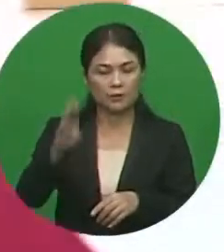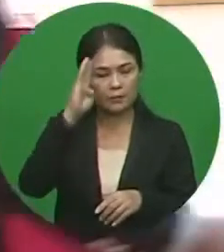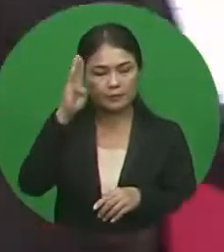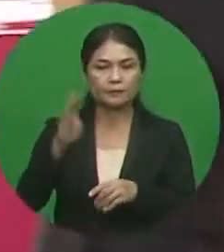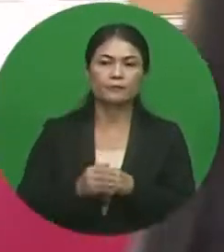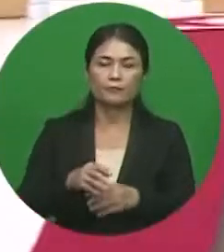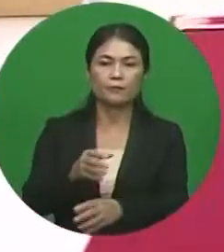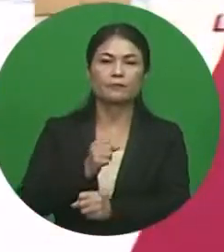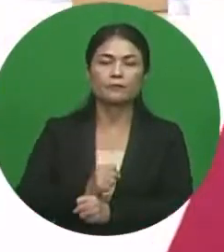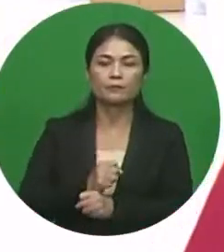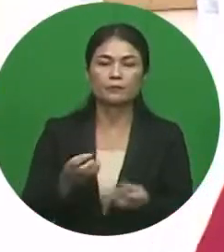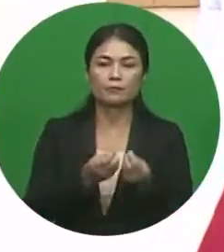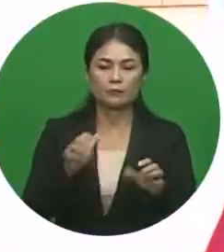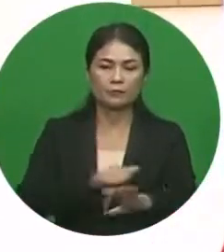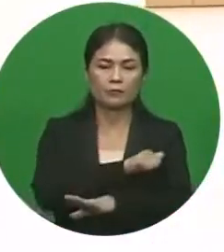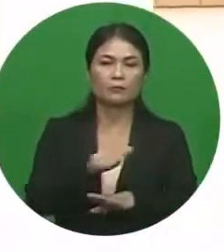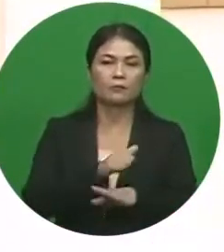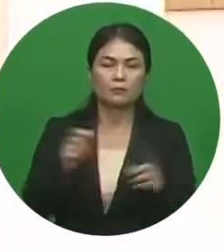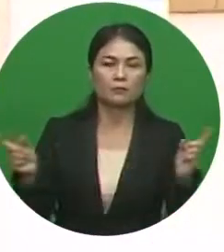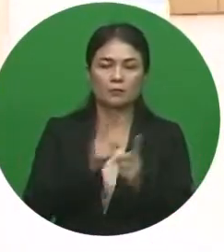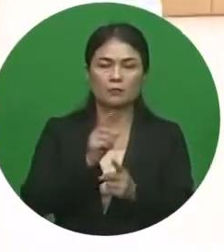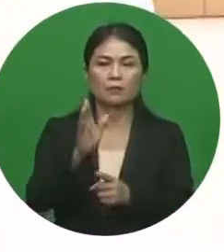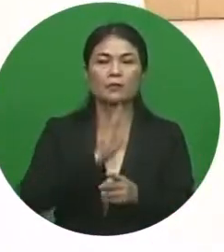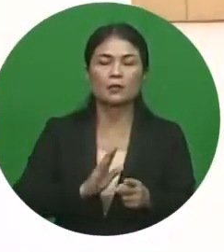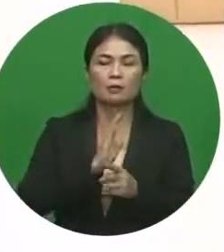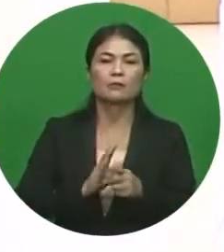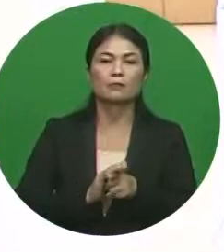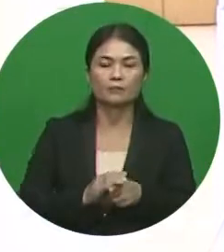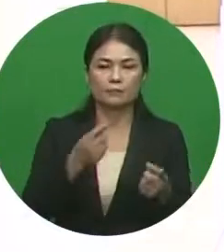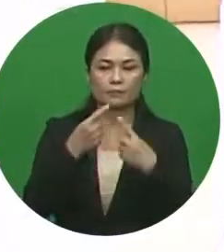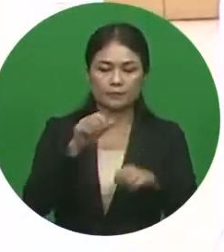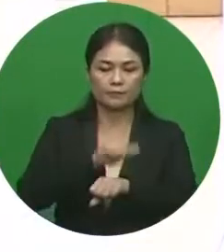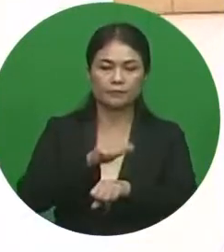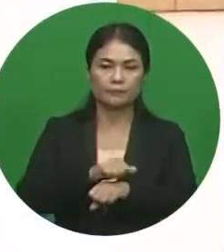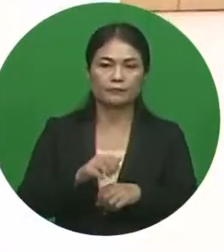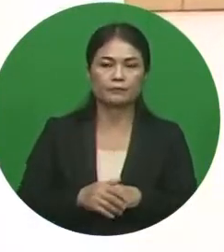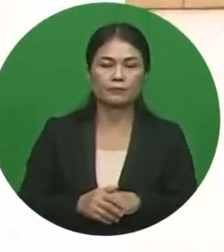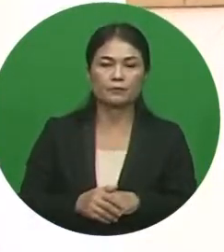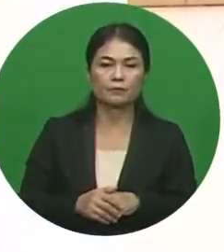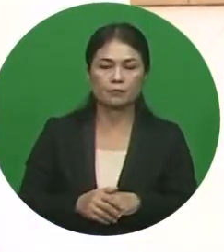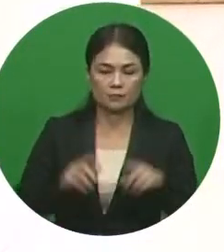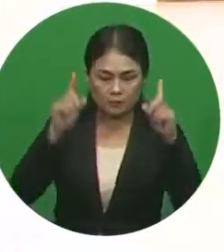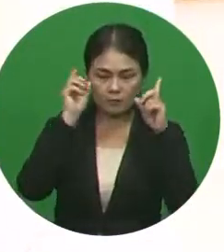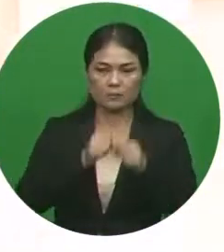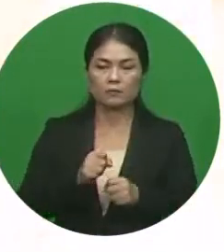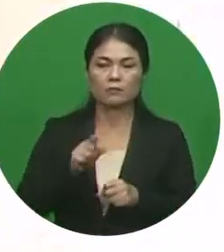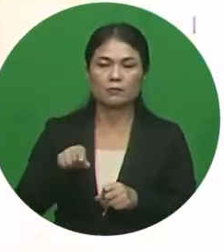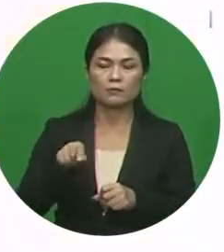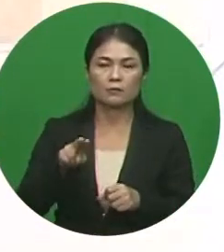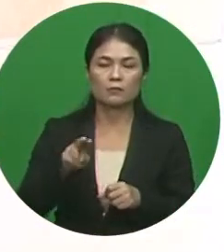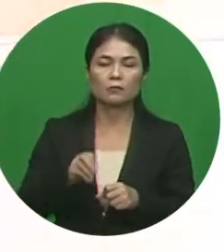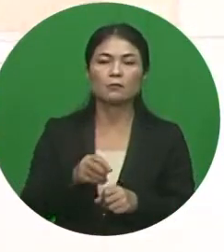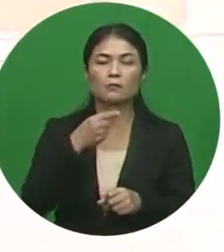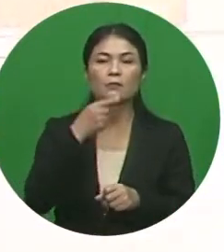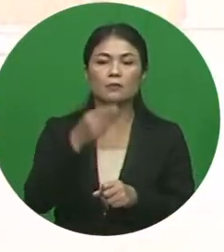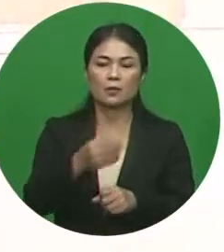ការកងទ័ពជើងគោកសង្ហបុរីចូលជួបសម្ដែងការគួសមនិងពិភាក្សាការងារឯកឧត្តមហ្គោស៊ីហ៊ូបានជម្